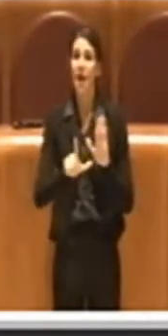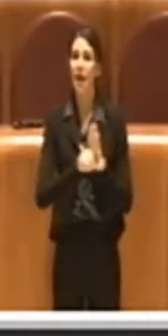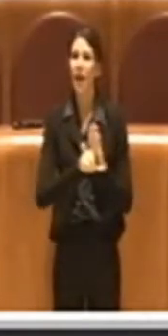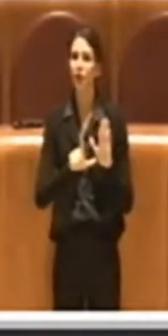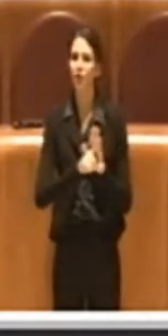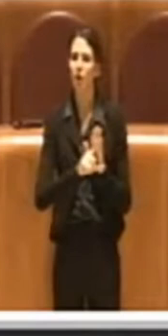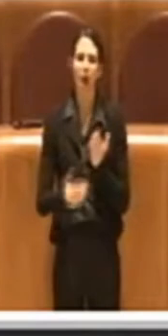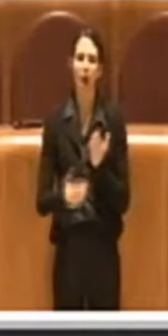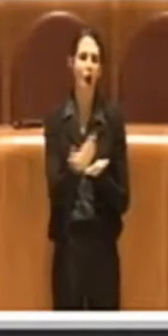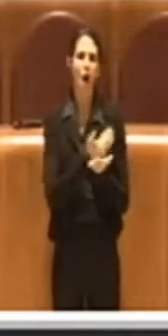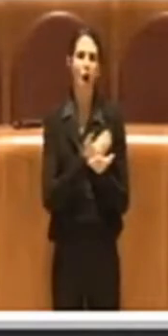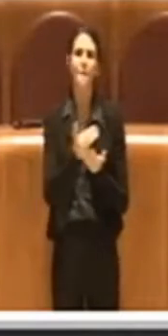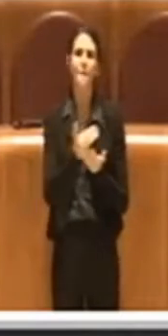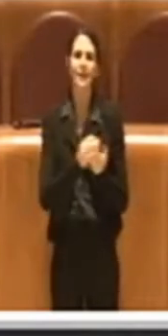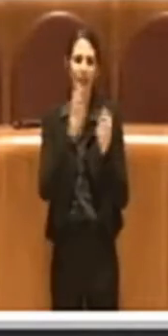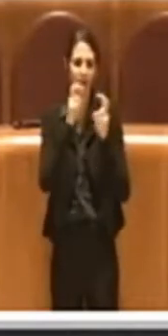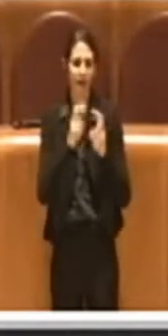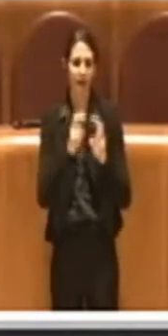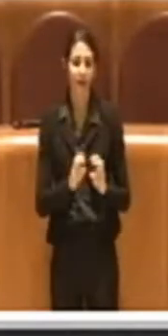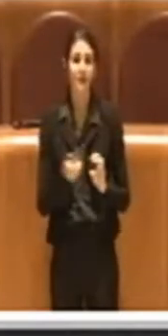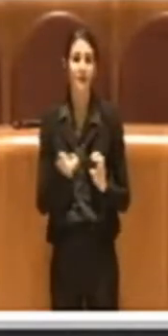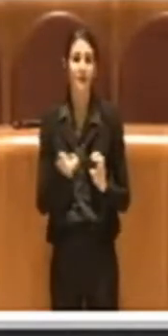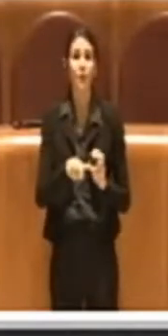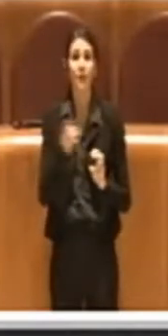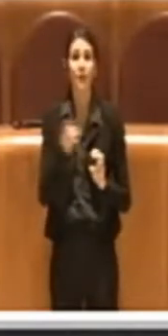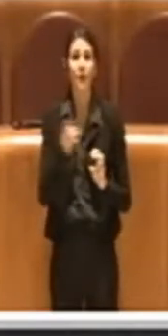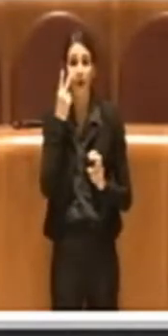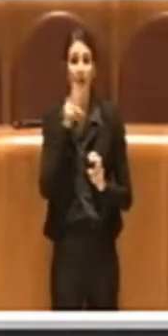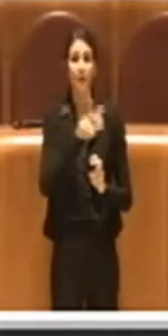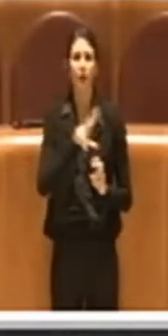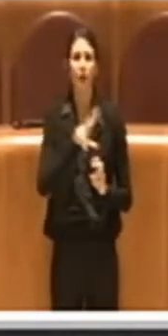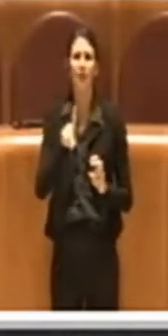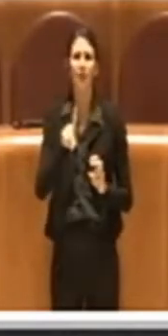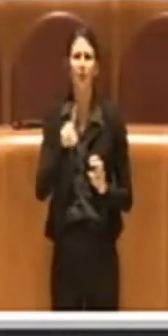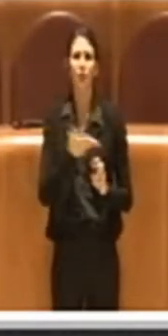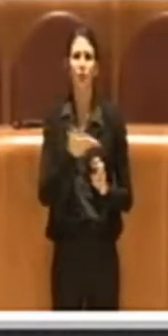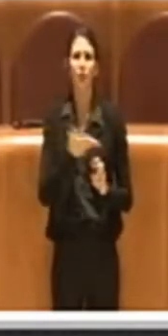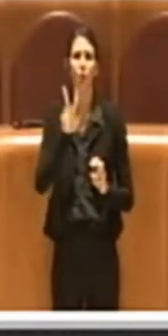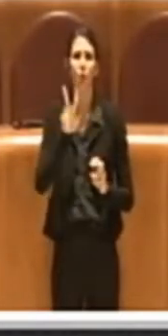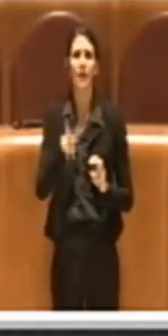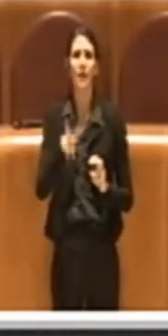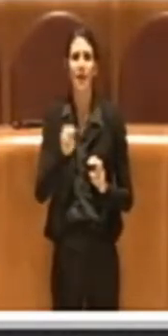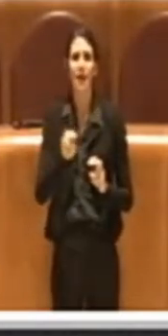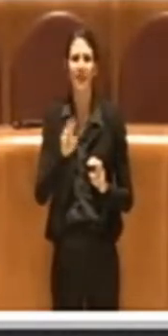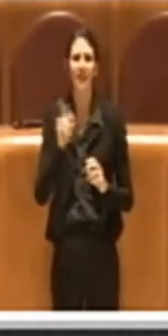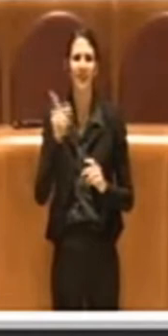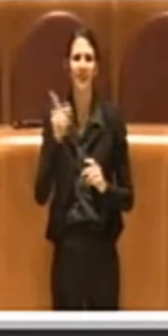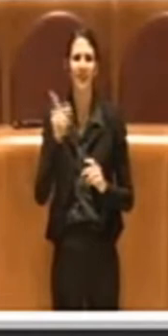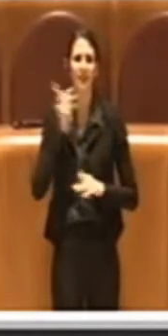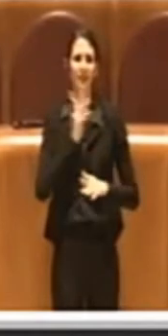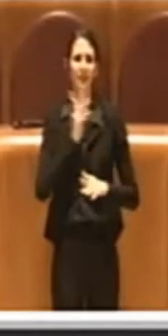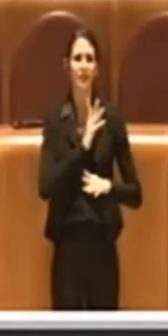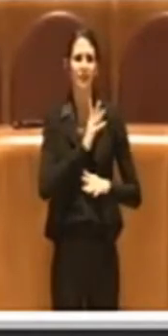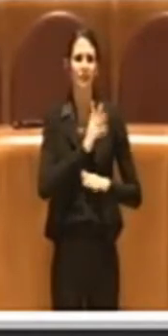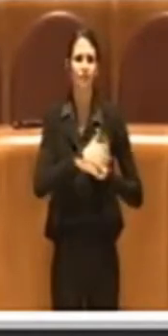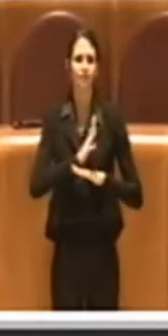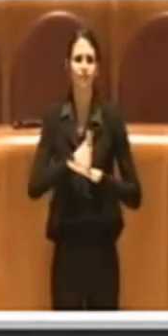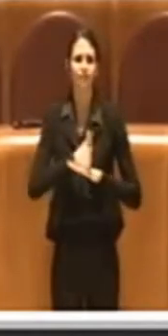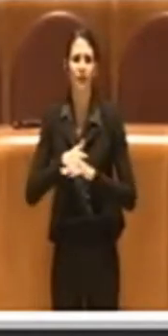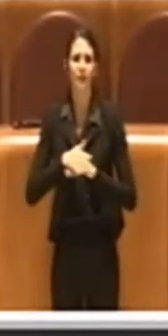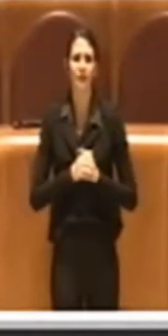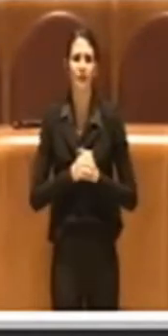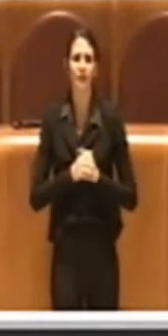rivista perché appunto è pervenuta l'81-2020 che ha Borsetti, sicuramente microfono.